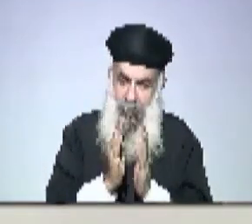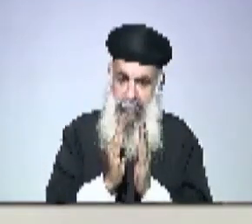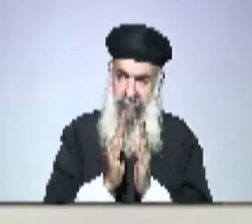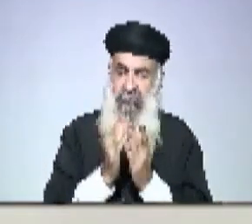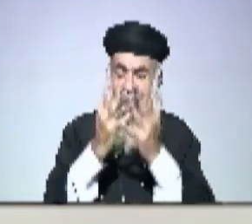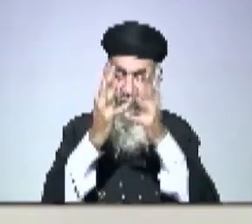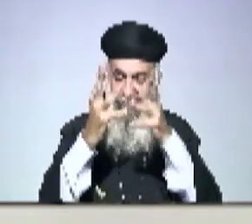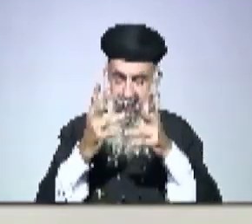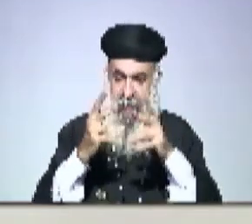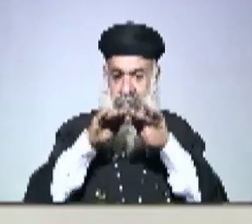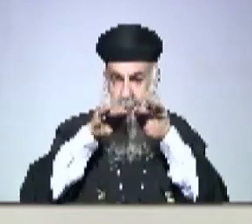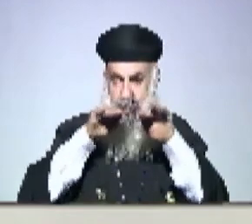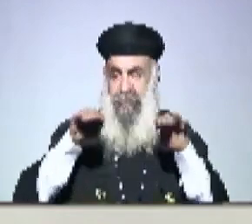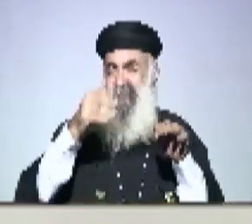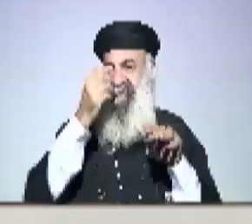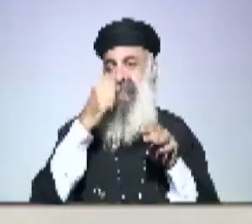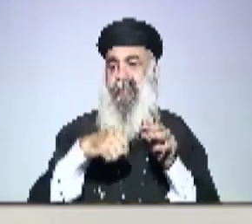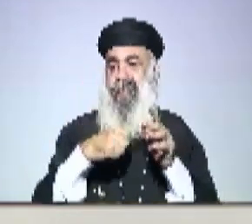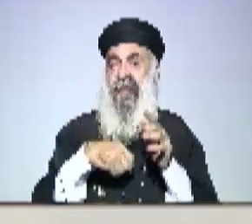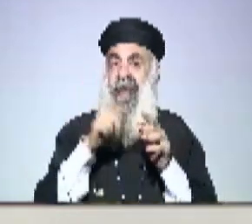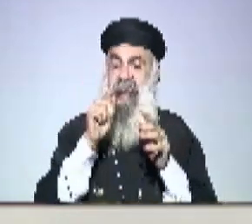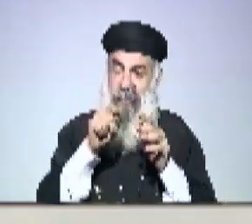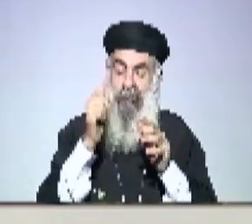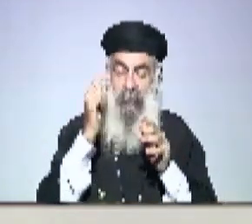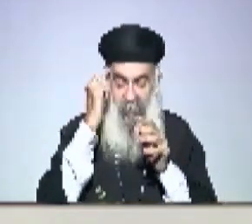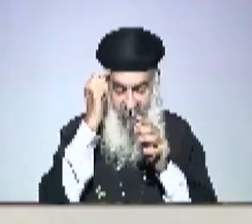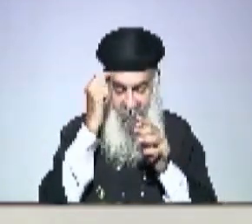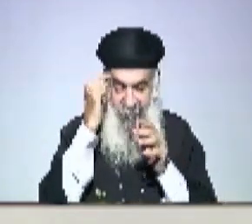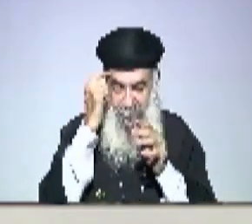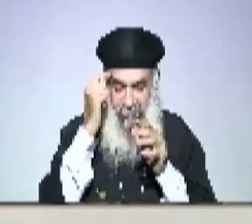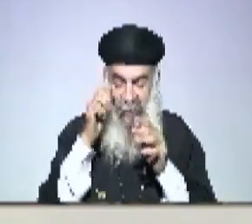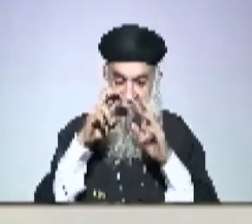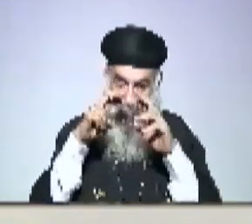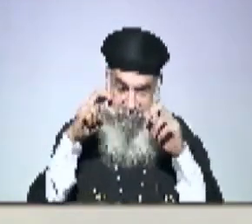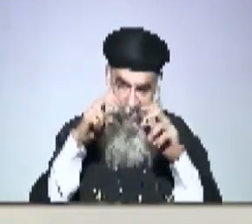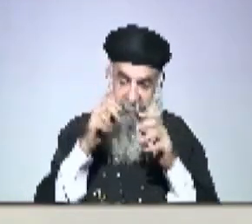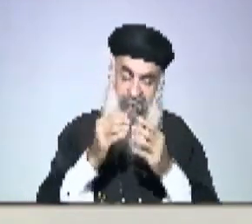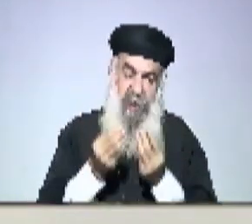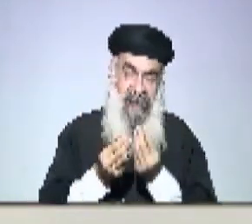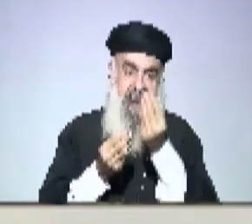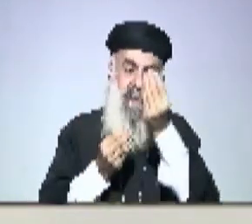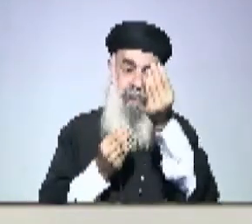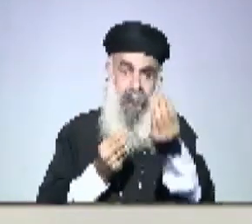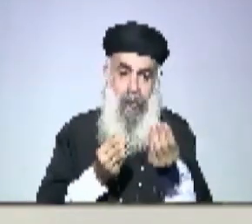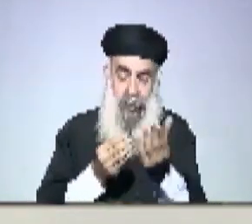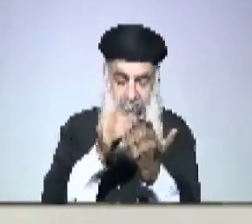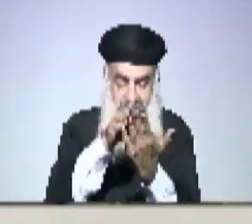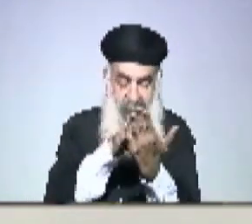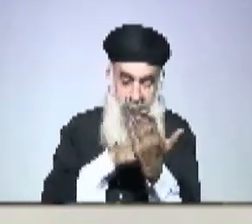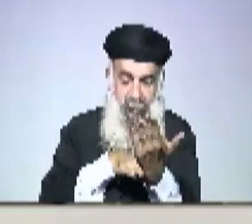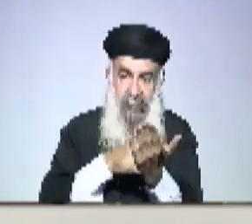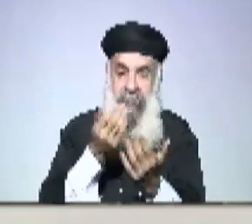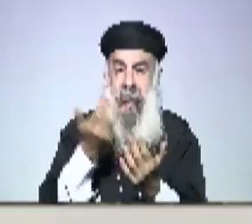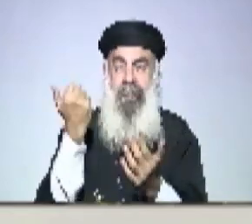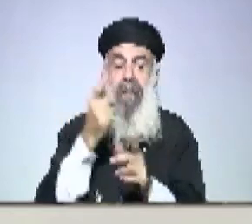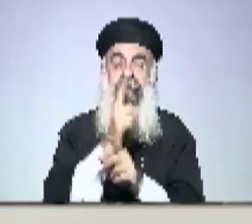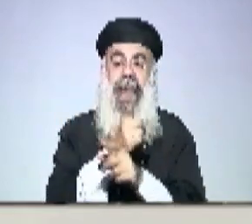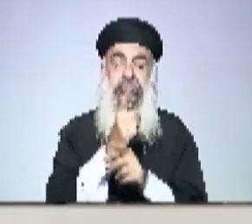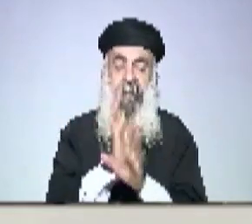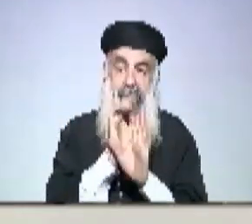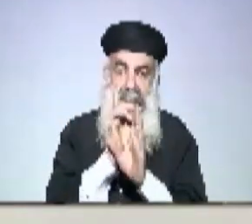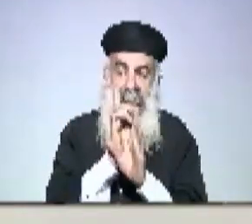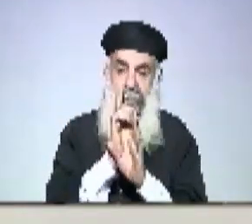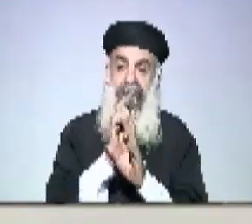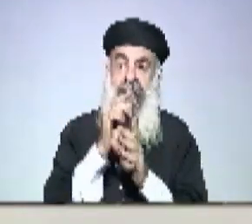الكنيسه مستقر لو له راي خاص او بحث عمله يقدمه للرئاسه الكنيسيه قبل ما يعلم بيه